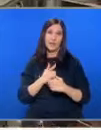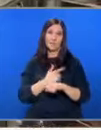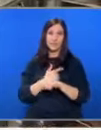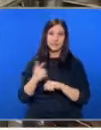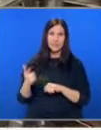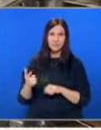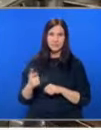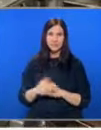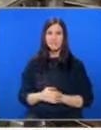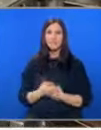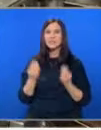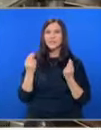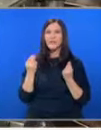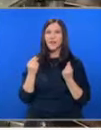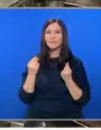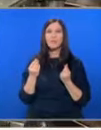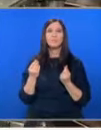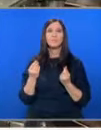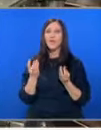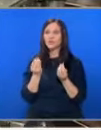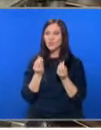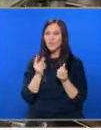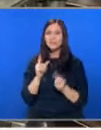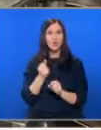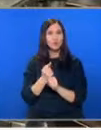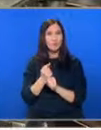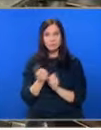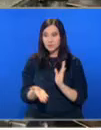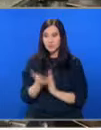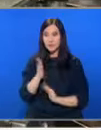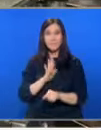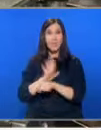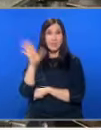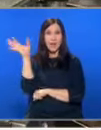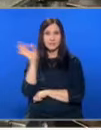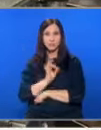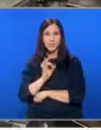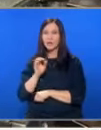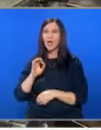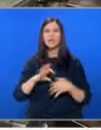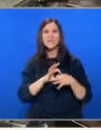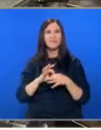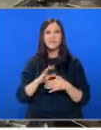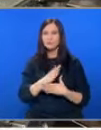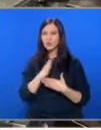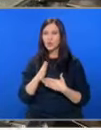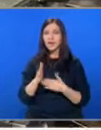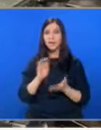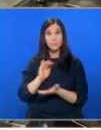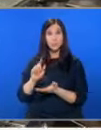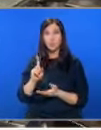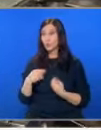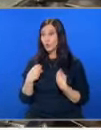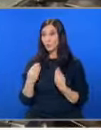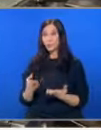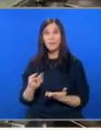седмици. Цената на суровината, с която работим, се вдигна с 15%. В зависимост от крайните продукти, които